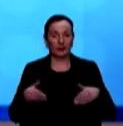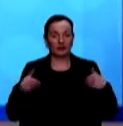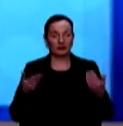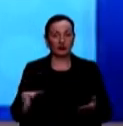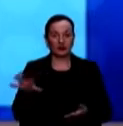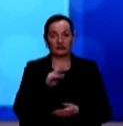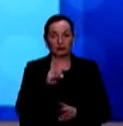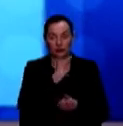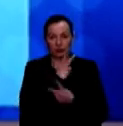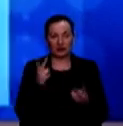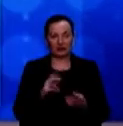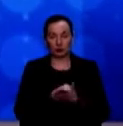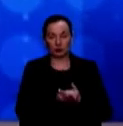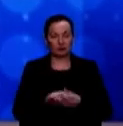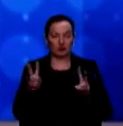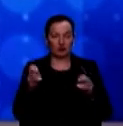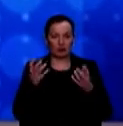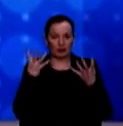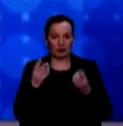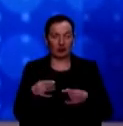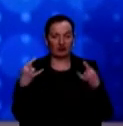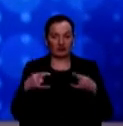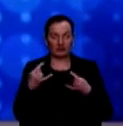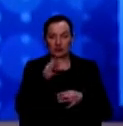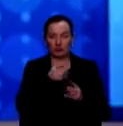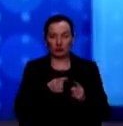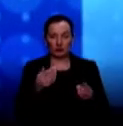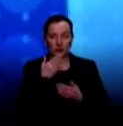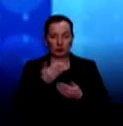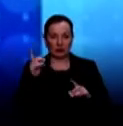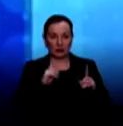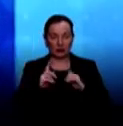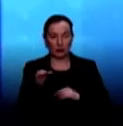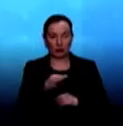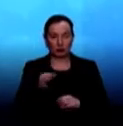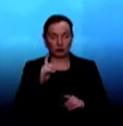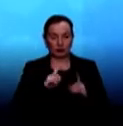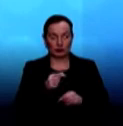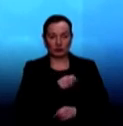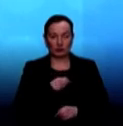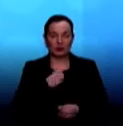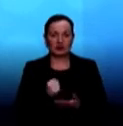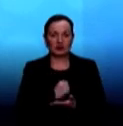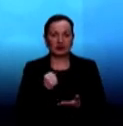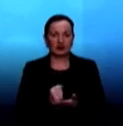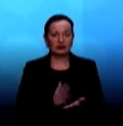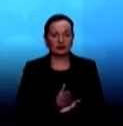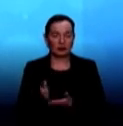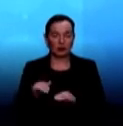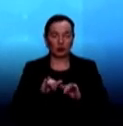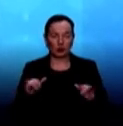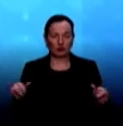Вітаю всіх, хто дивиться «Суспільне. Тема дня» в ефірі. Під час останньої сесії обласної ради депутати затвердили стратегію розвитку Полтавської області